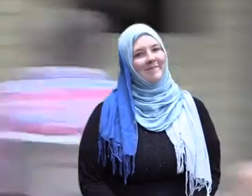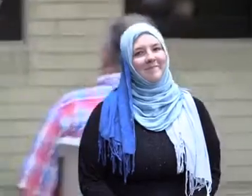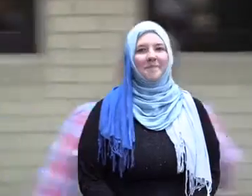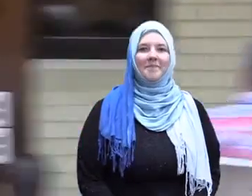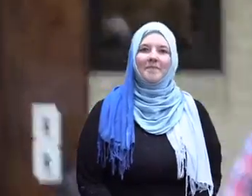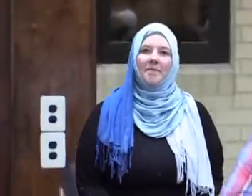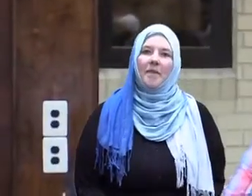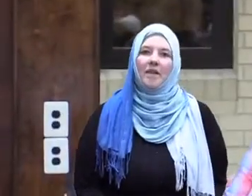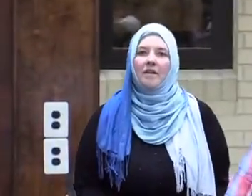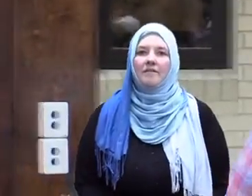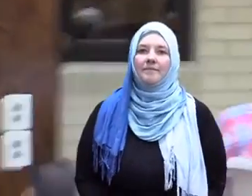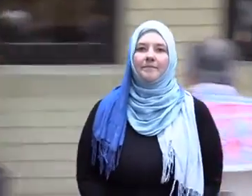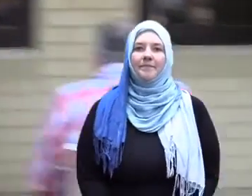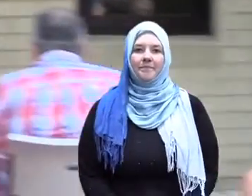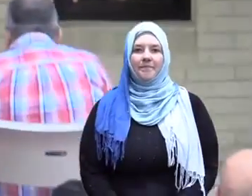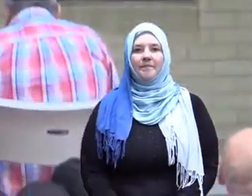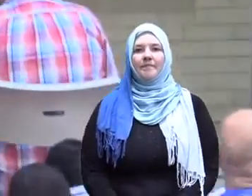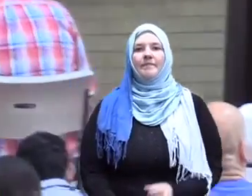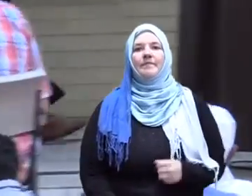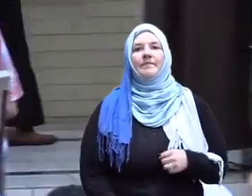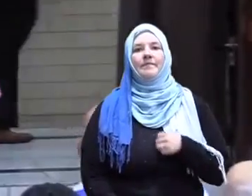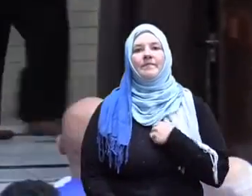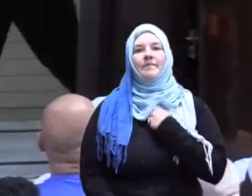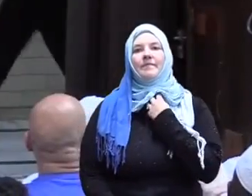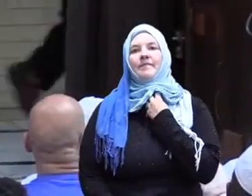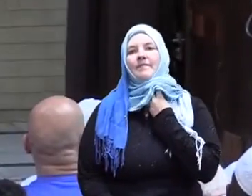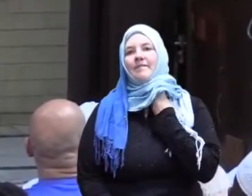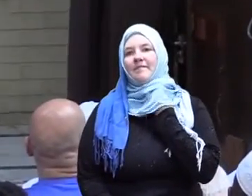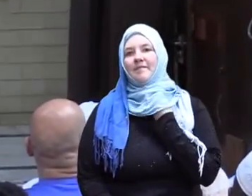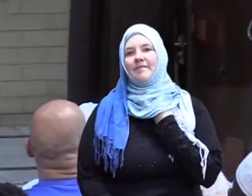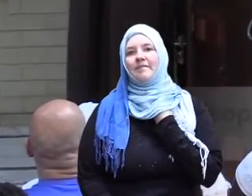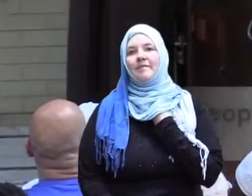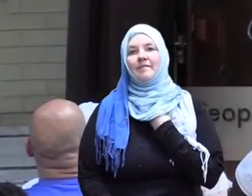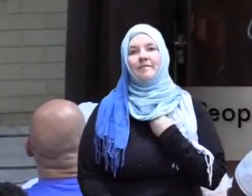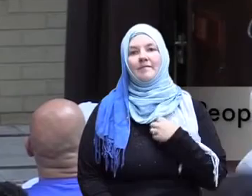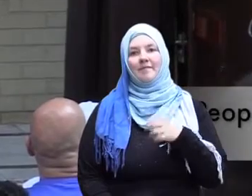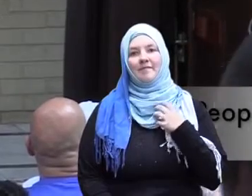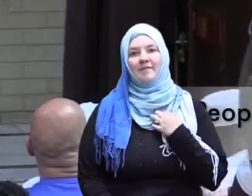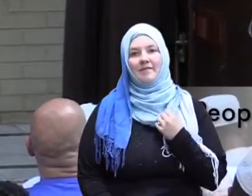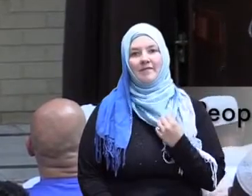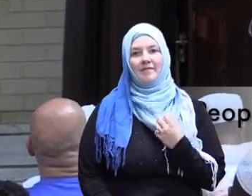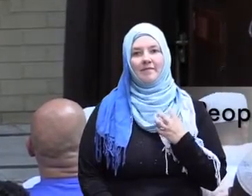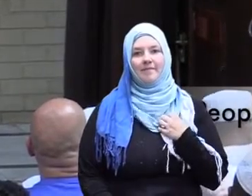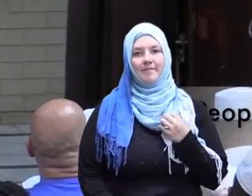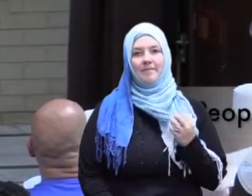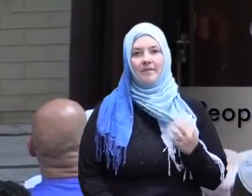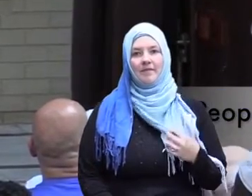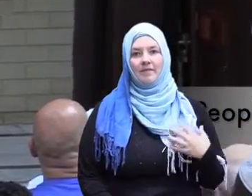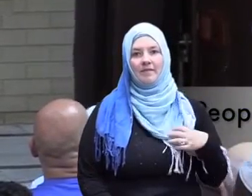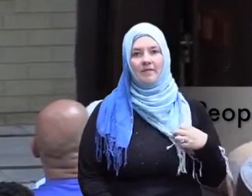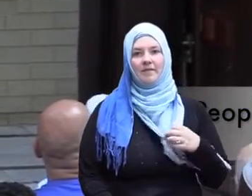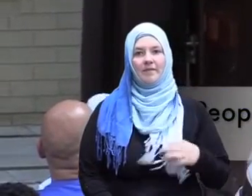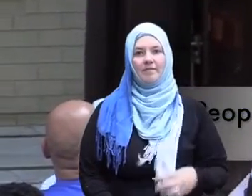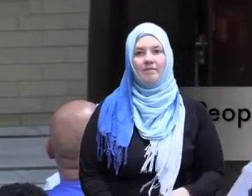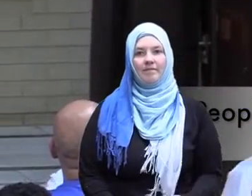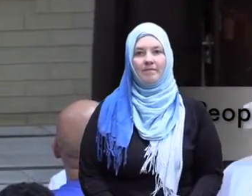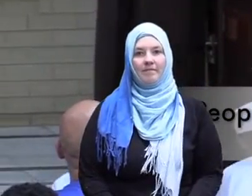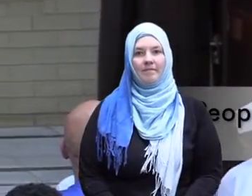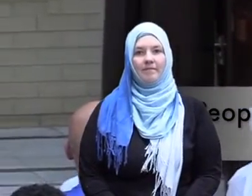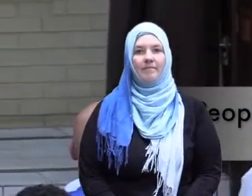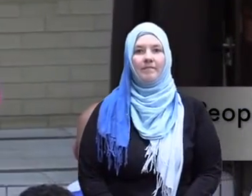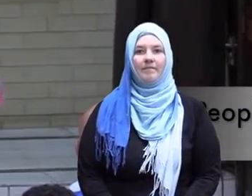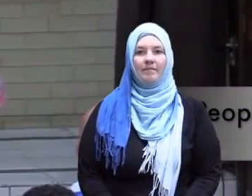نحمده سبحانه ونستعينه ونستغفره ونستهديه ونعوذ بالله من شرور أنفسنا ومن